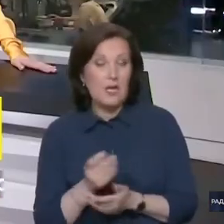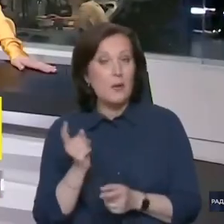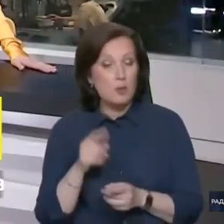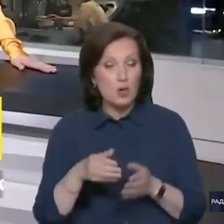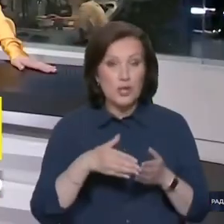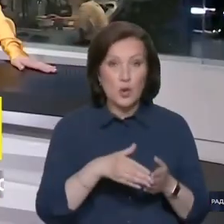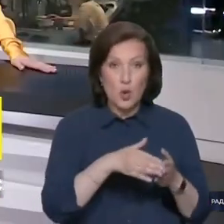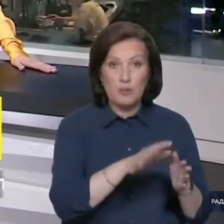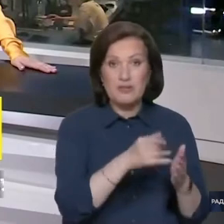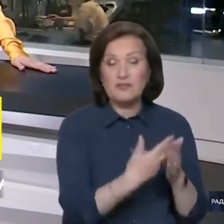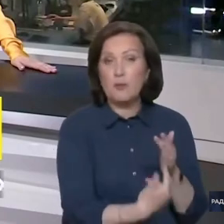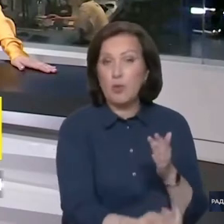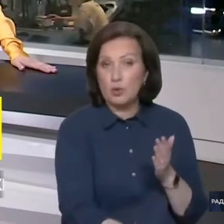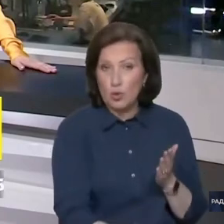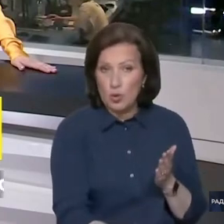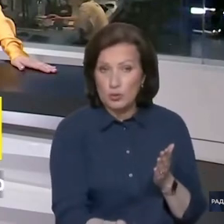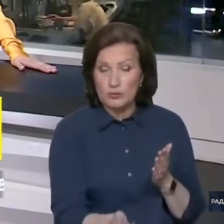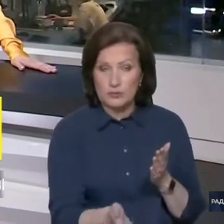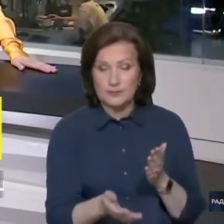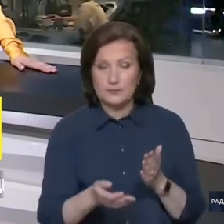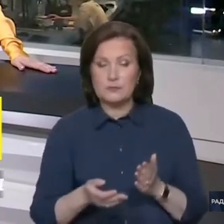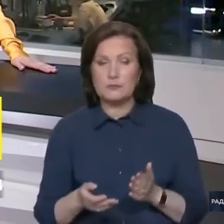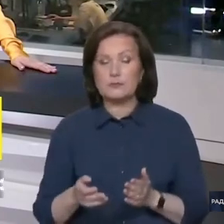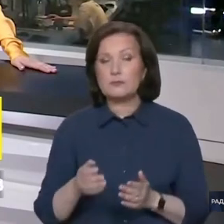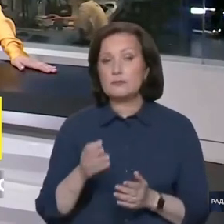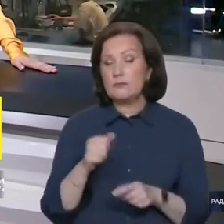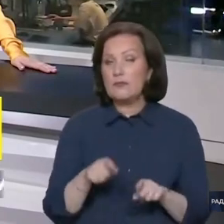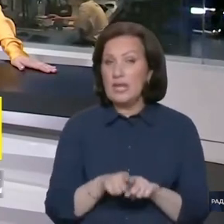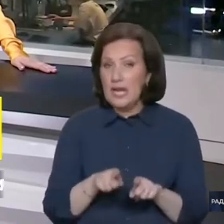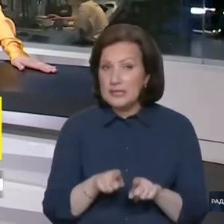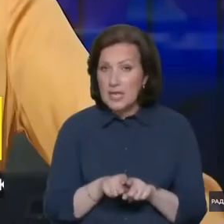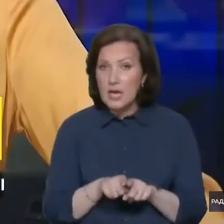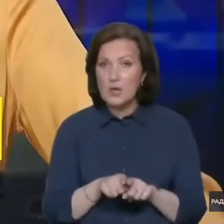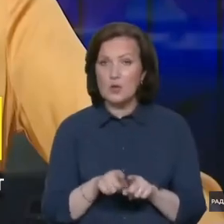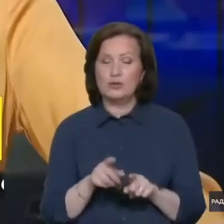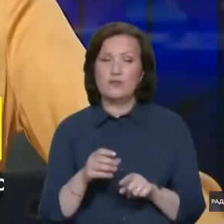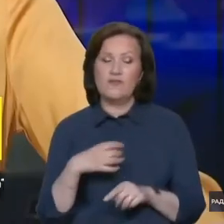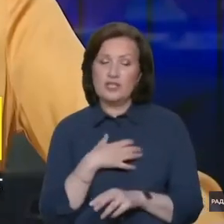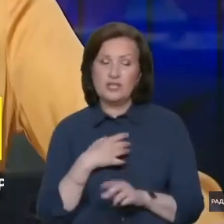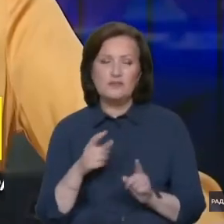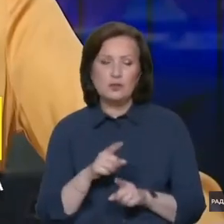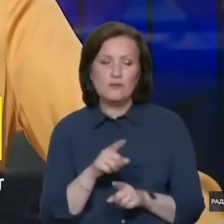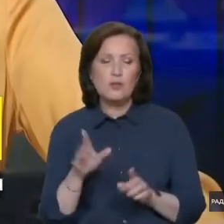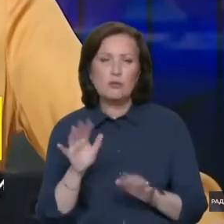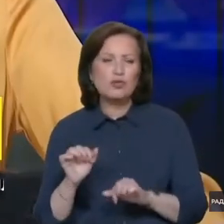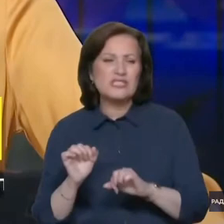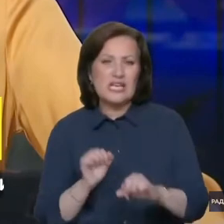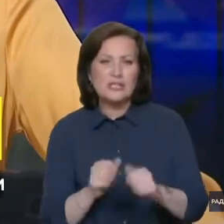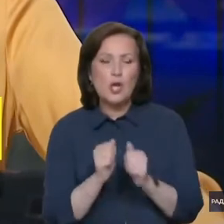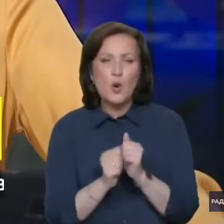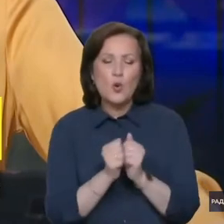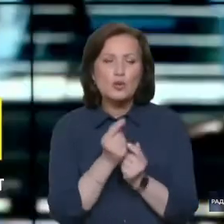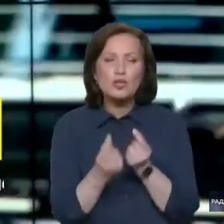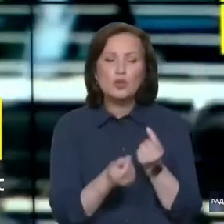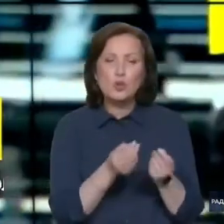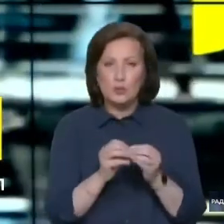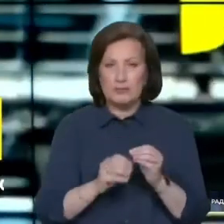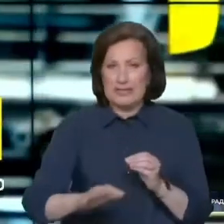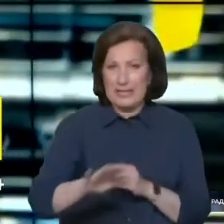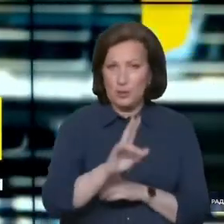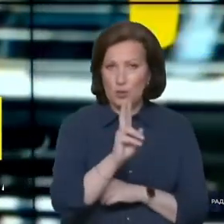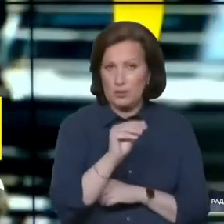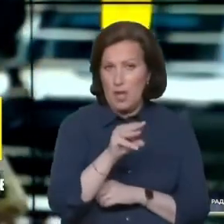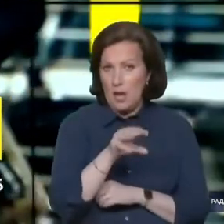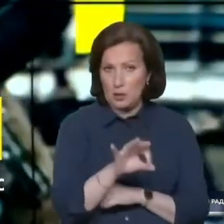проте кораблі вже потонуть і підуть за крейсером «Москва». А також в цитаті Столтенберга важливо те, що вони будуть захищати кожен дюйм території